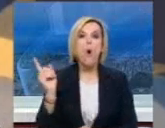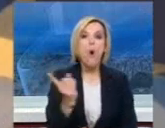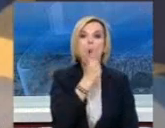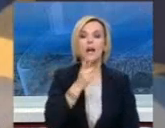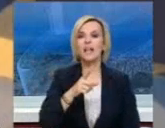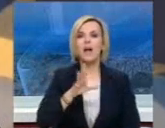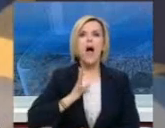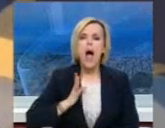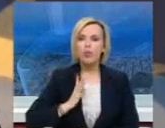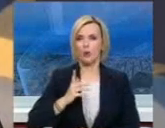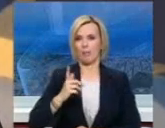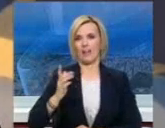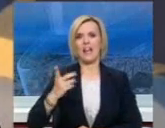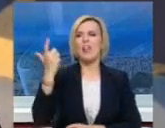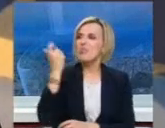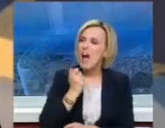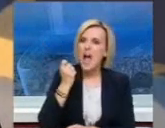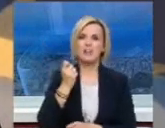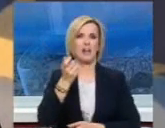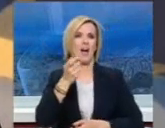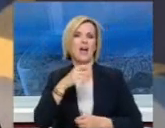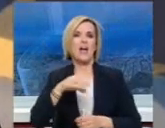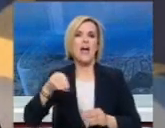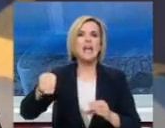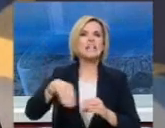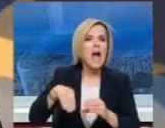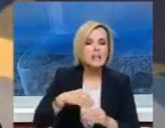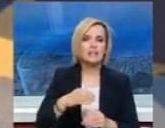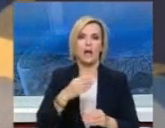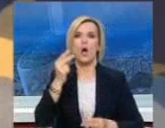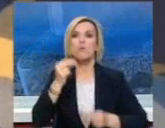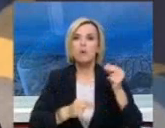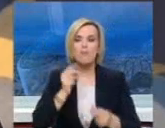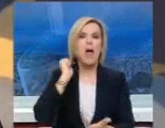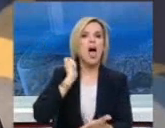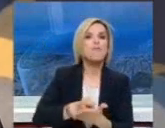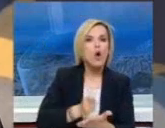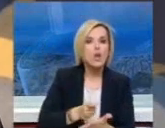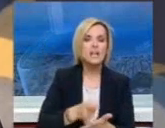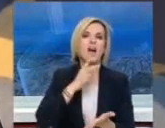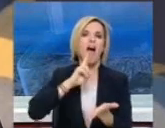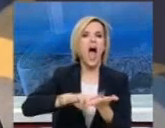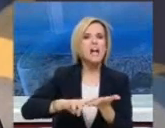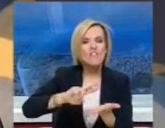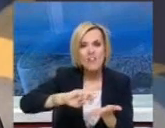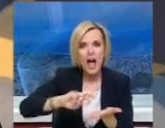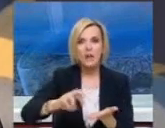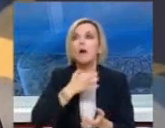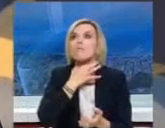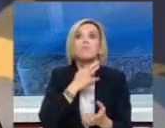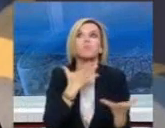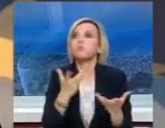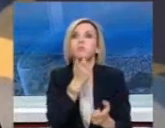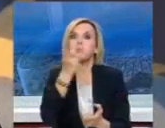χρέος νοικοκυριών και επιχειρήσεων που πλήττονται σε φορεία, ασφαλιστικά ταμεία και